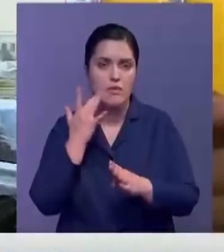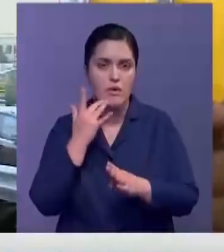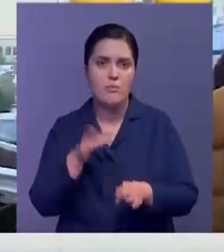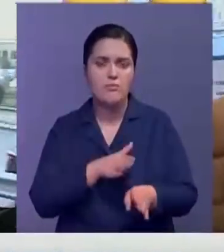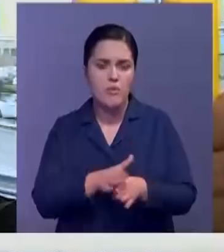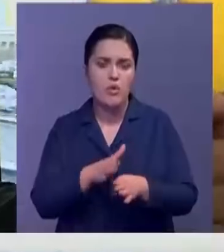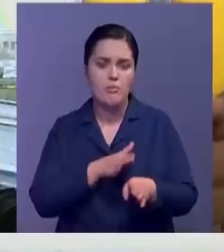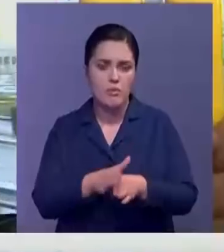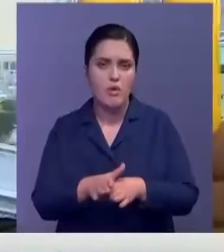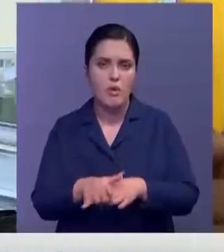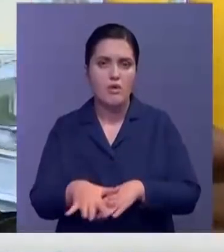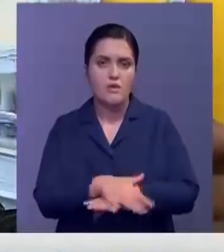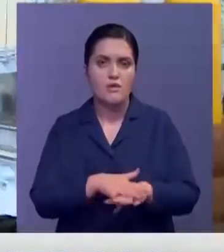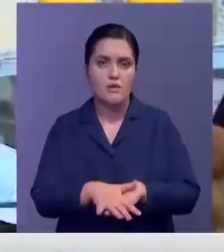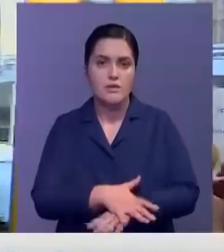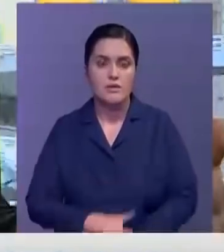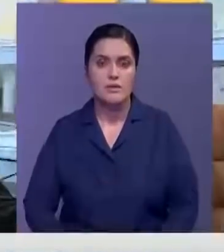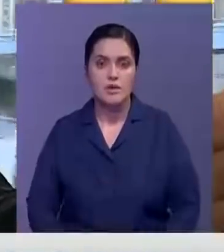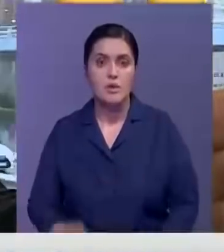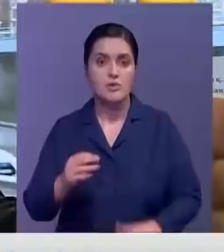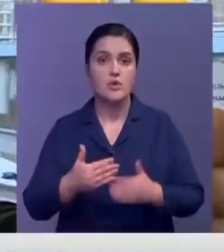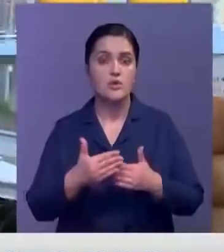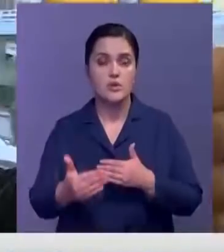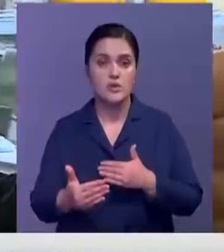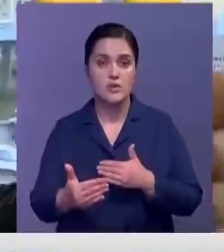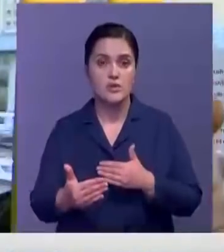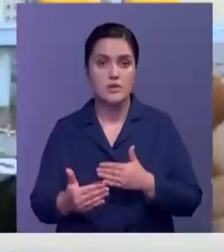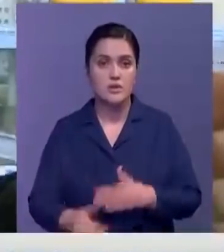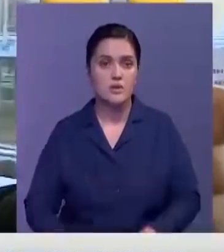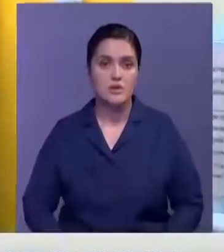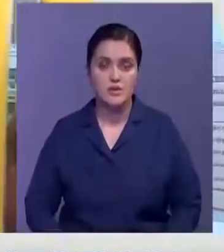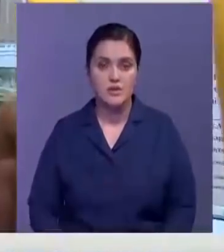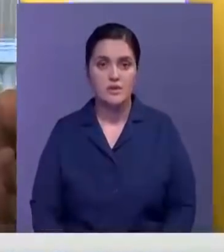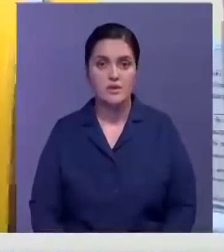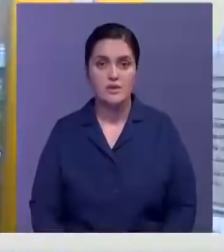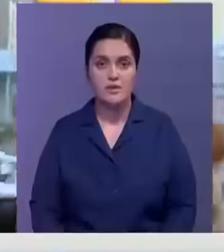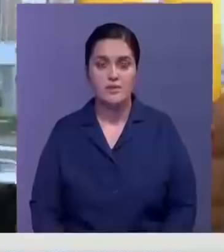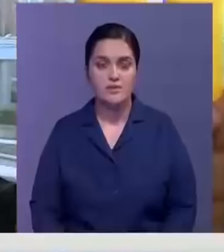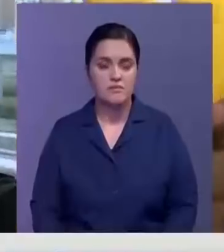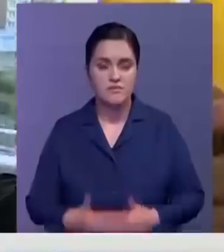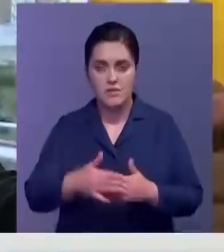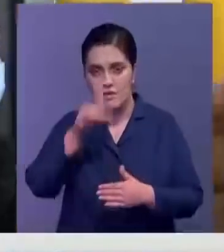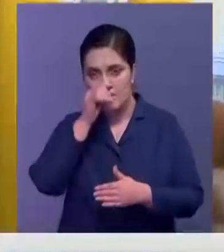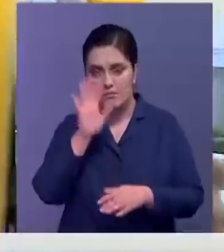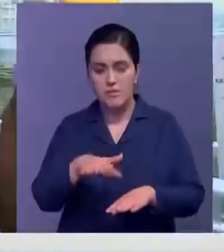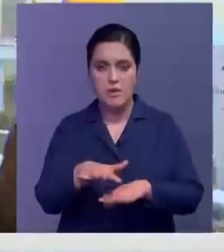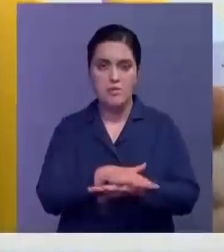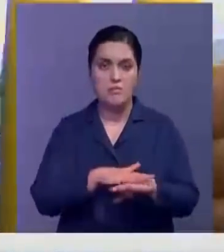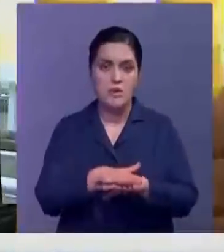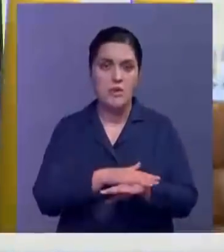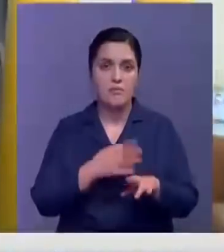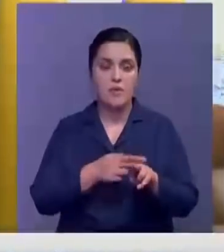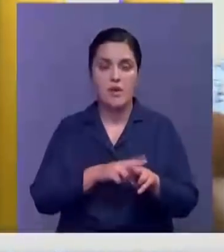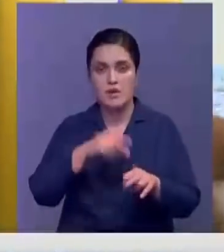социальную дистанцию людям как, можно соблюдать? Никак. Никак не соблюдают? Никак. То есть, в принципе, это невозможно, да, это... получается? Ну вот, то есть люди